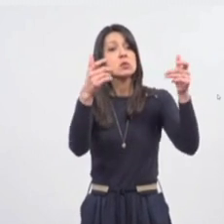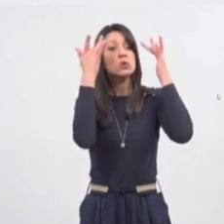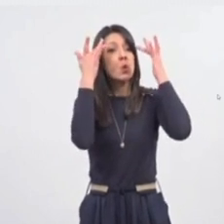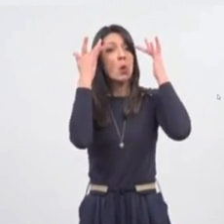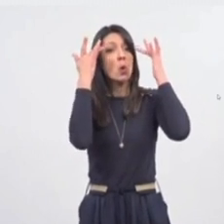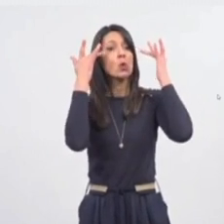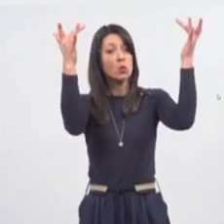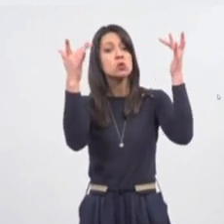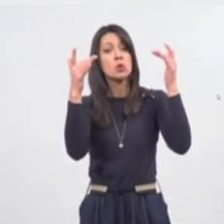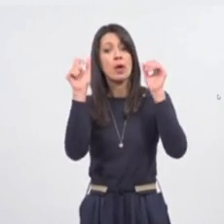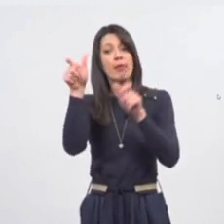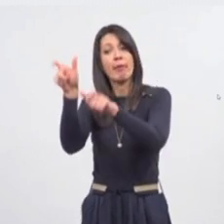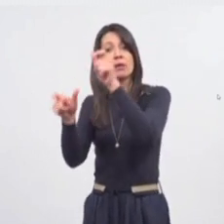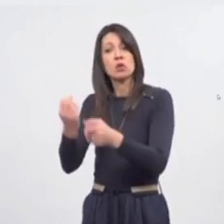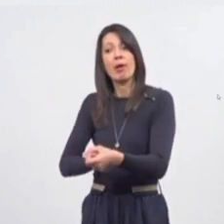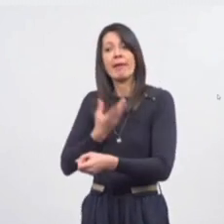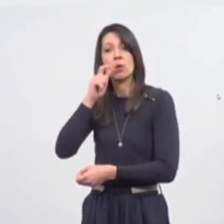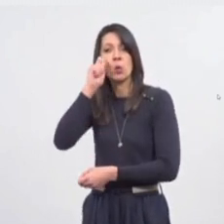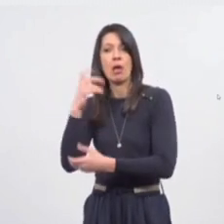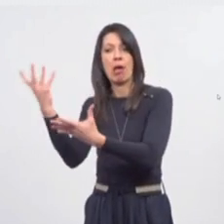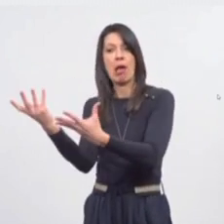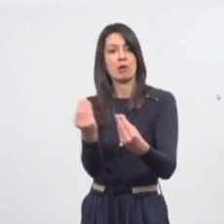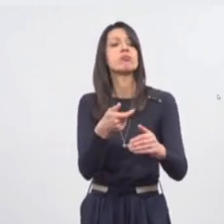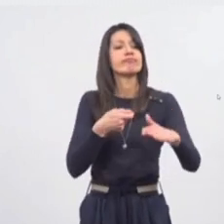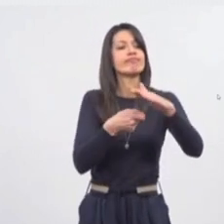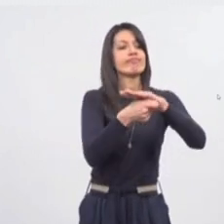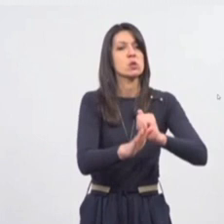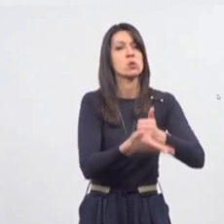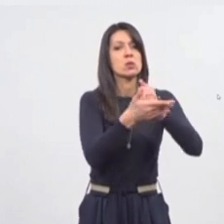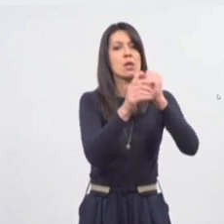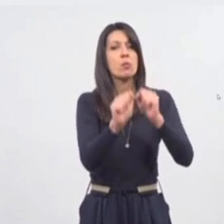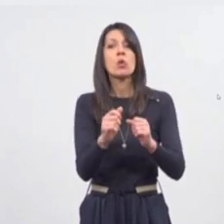des artistes ukrainiens, artistes professionnels de la culture,